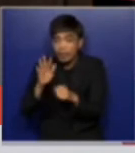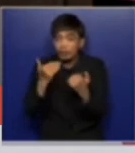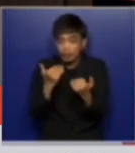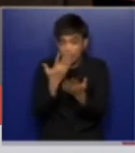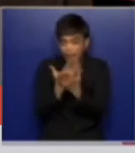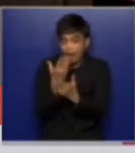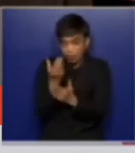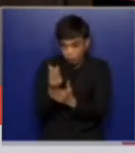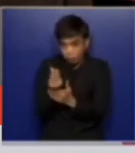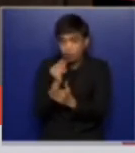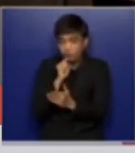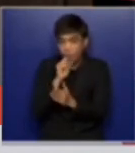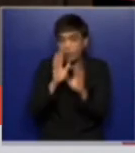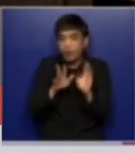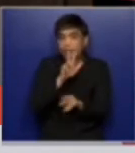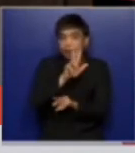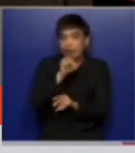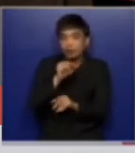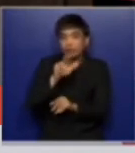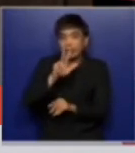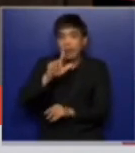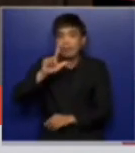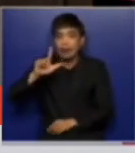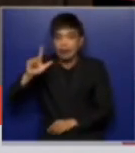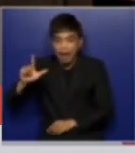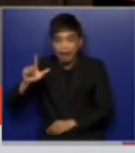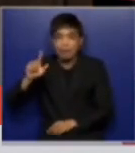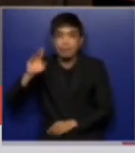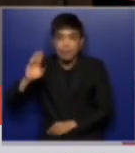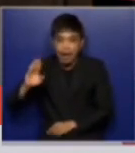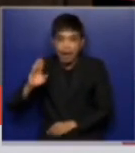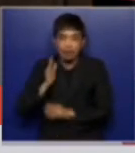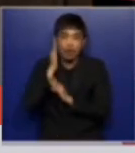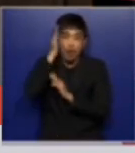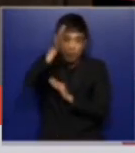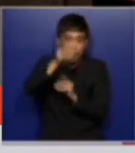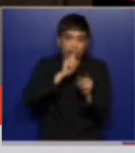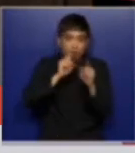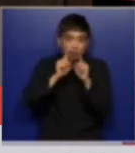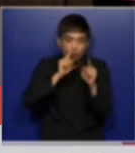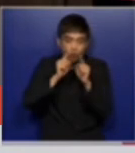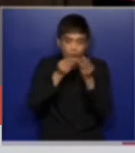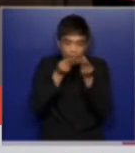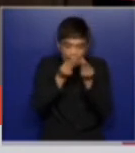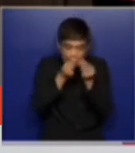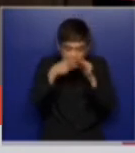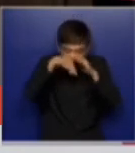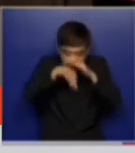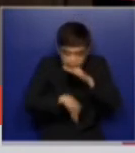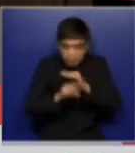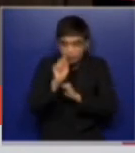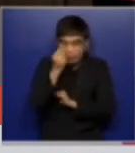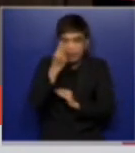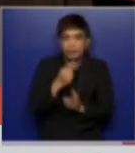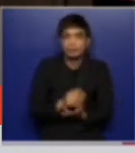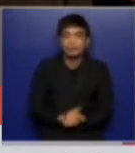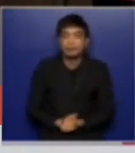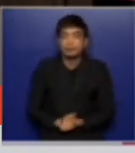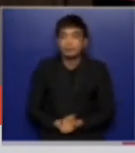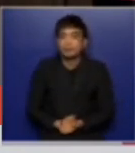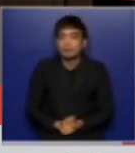วน 3.3 ล้านล้านซึ่งผมจะได้กราบเรียนในรายละเอียดต่อไปท่านประธานที่เคารพครับนอกจ